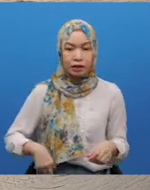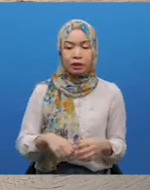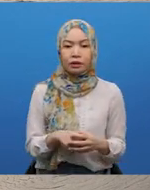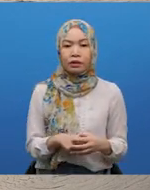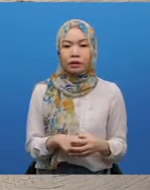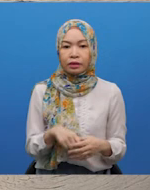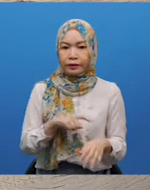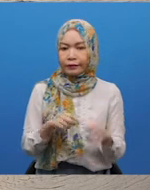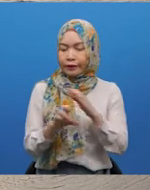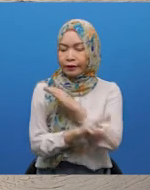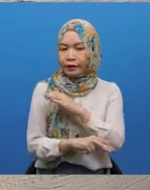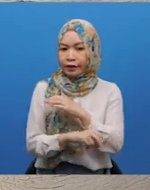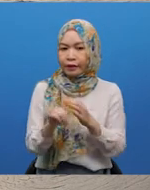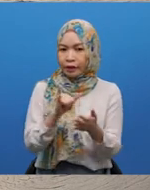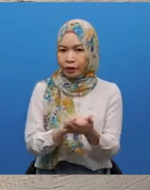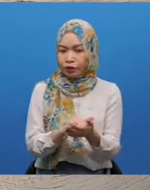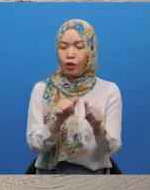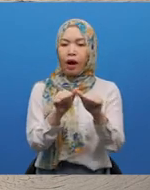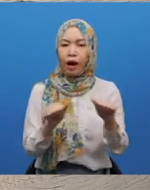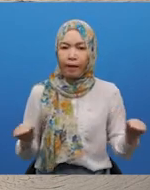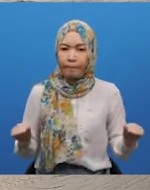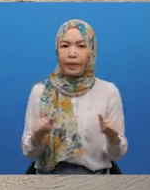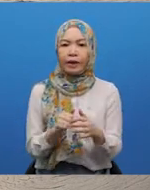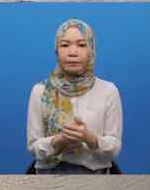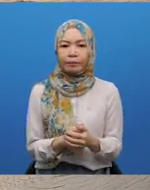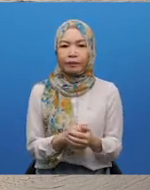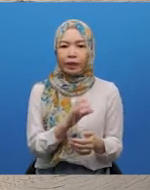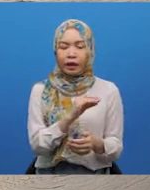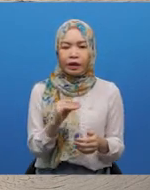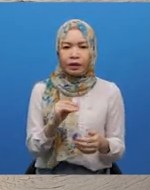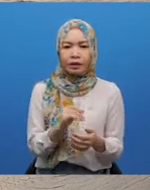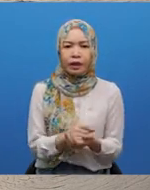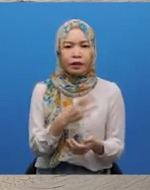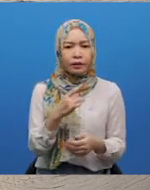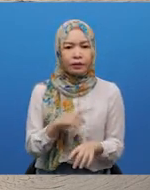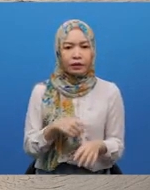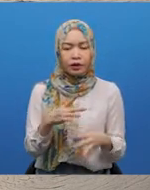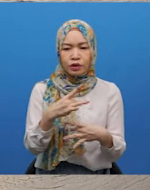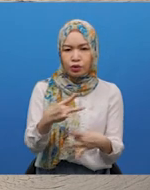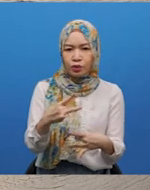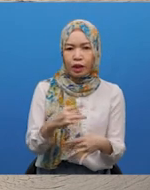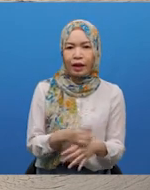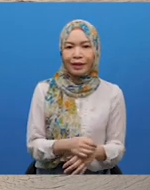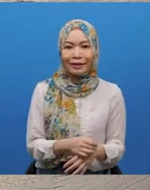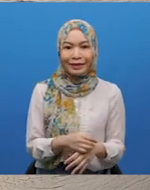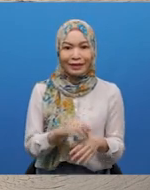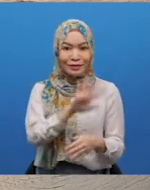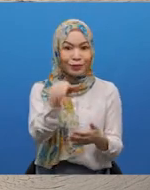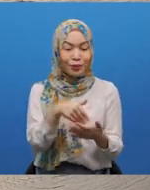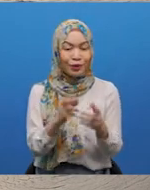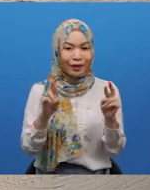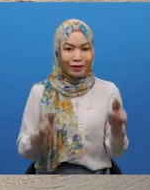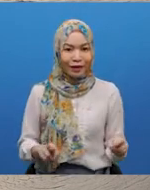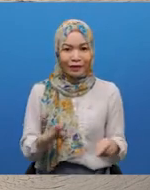negerinya dengan aman dan harmoni, sehingga dikagumi dan disegani oleh rakyat baginda serta